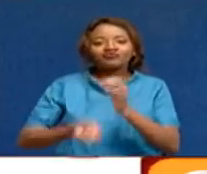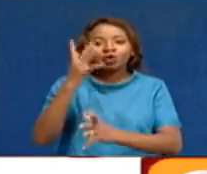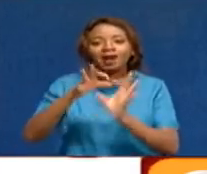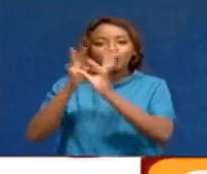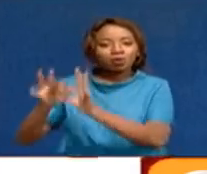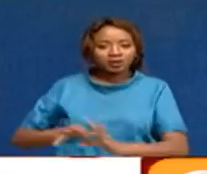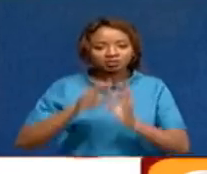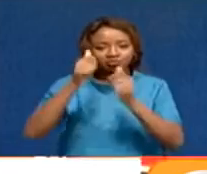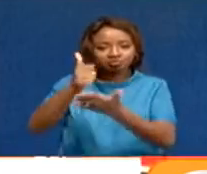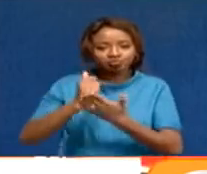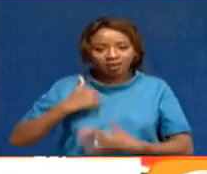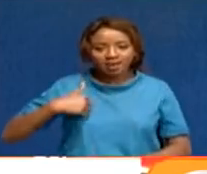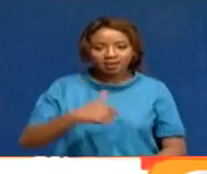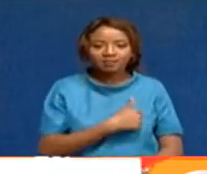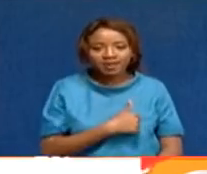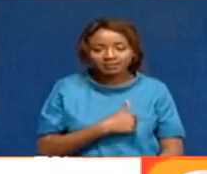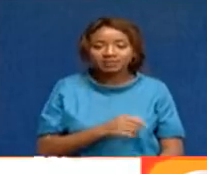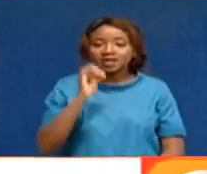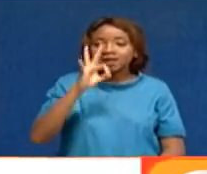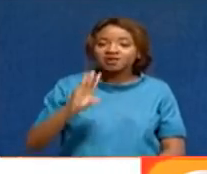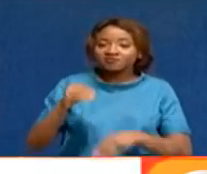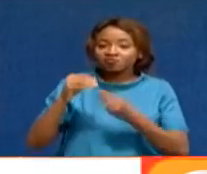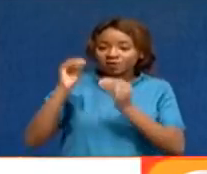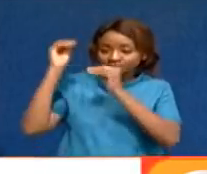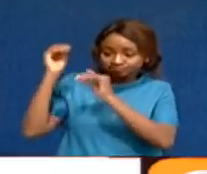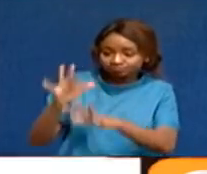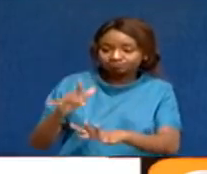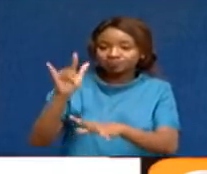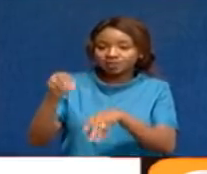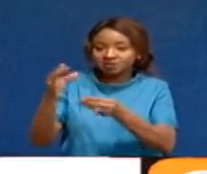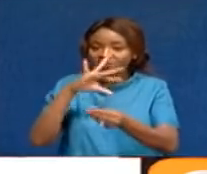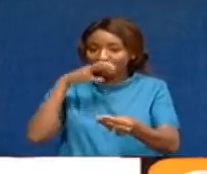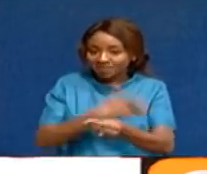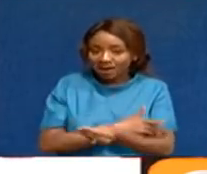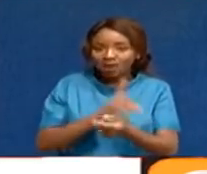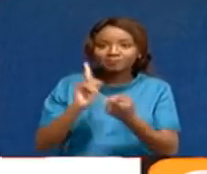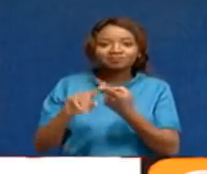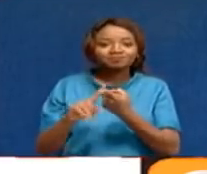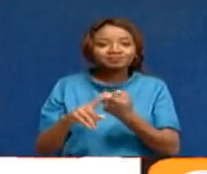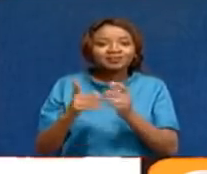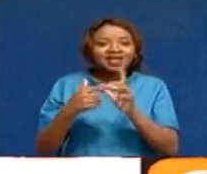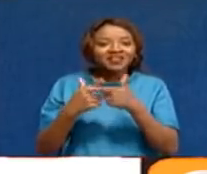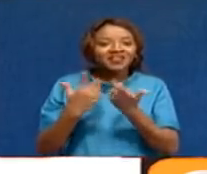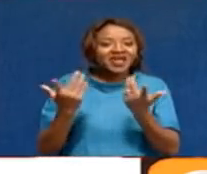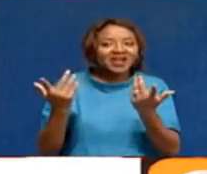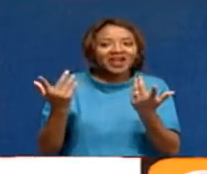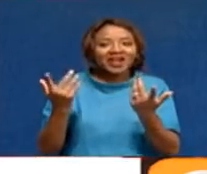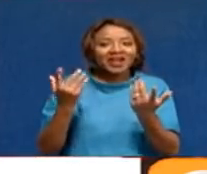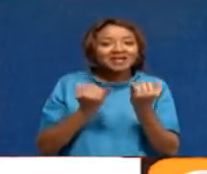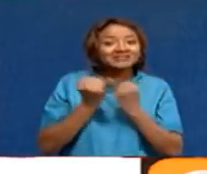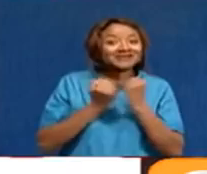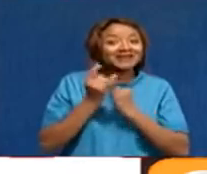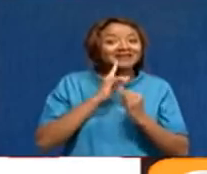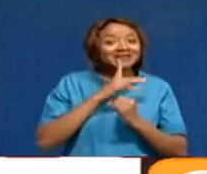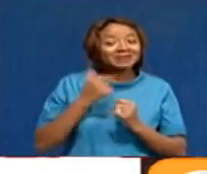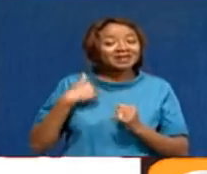na naona itatusaidia. Tukimpatia nguvu Ijumaa, Jumamosi atuambie tunashikana na ODM ndani